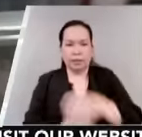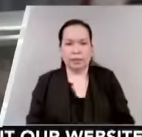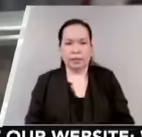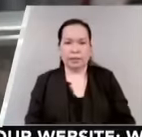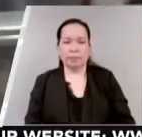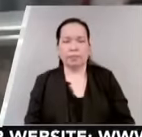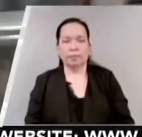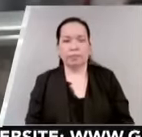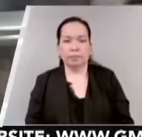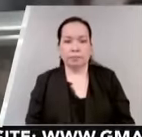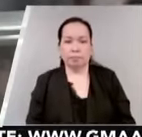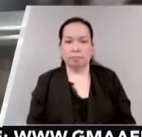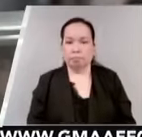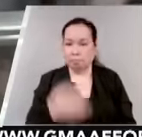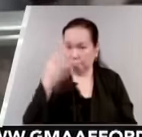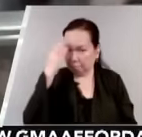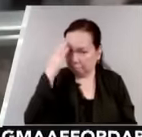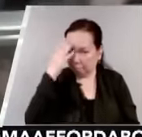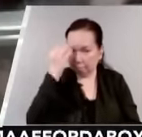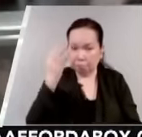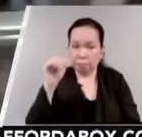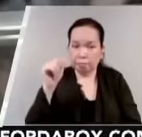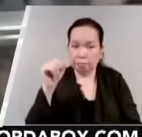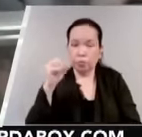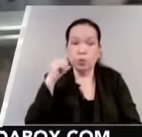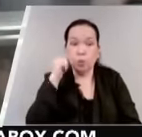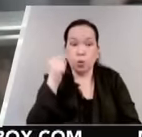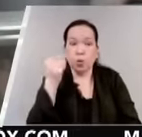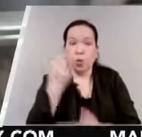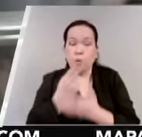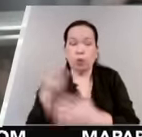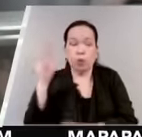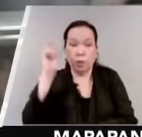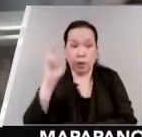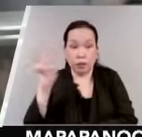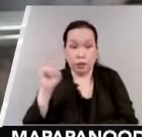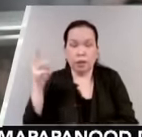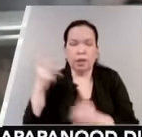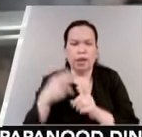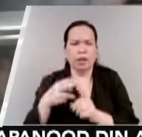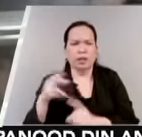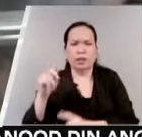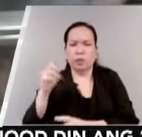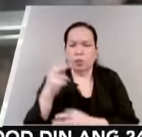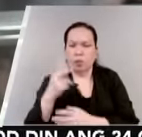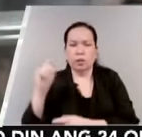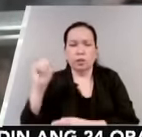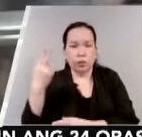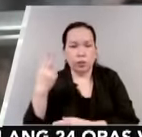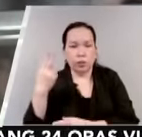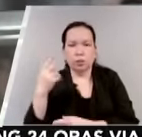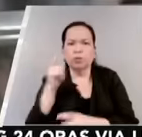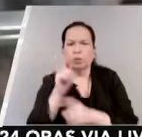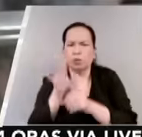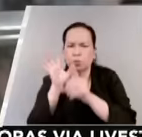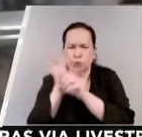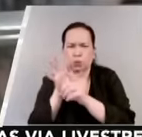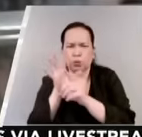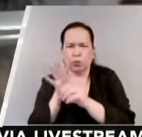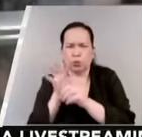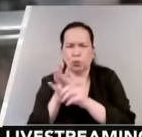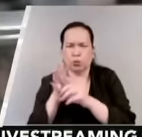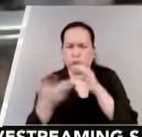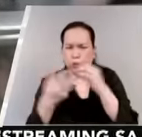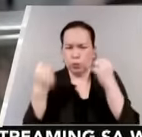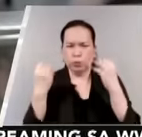Alam mo Atom, bukas Miyerkules Santo hanggang sa Huwebes Santo yung tinatawag na peak ng mga pasahero dito sa NAIA. Kaya naman yung